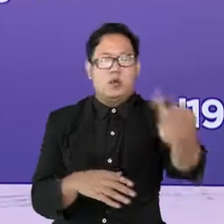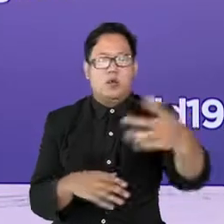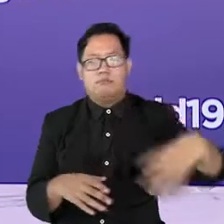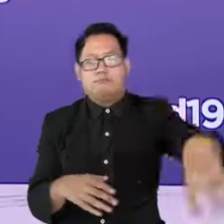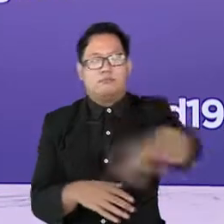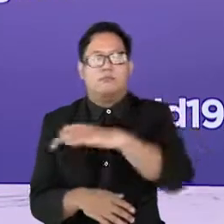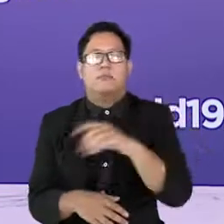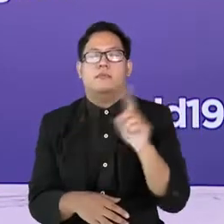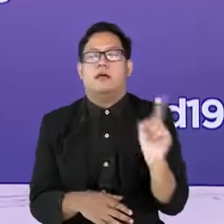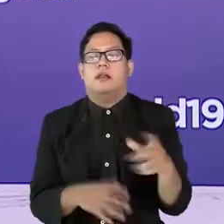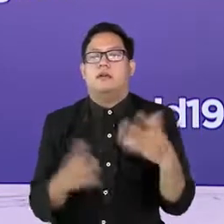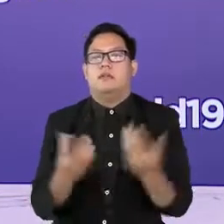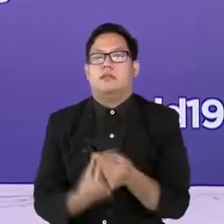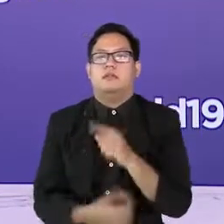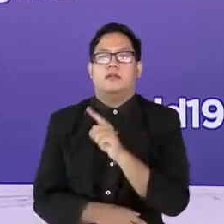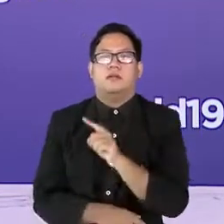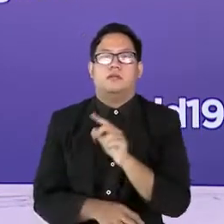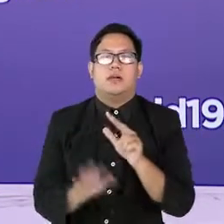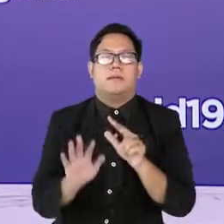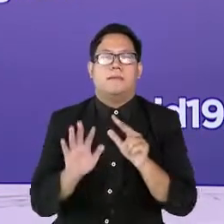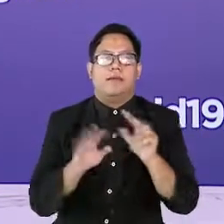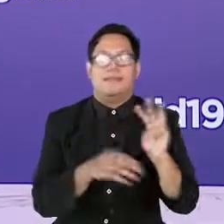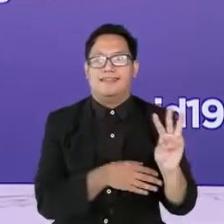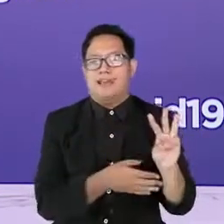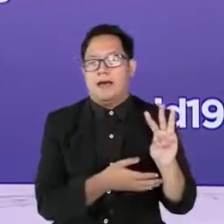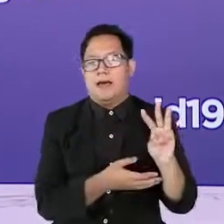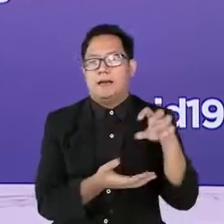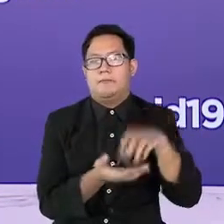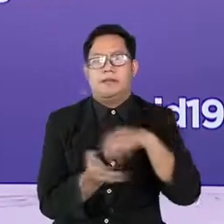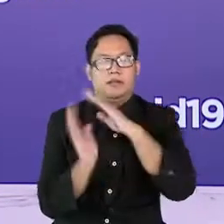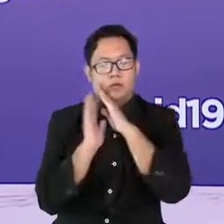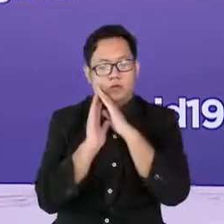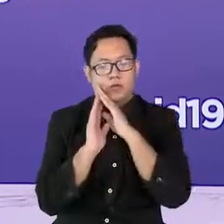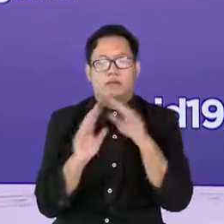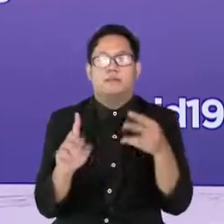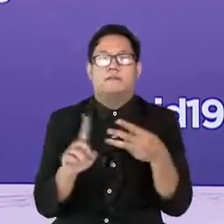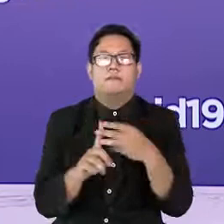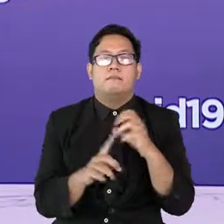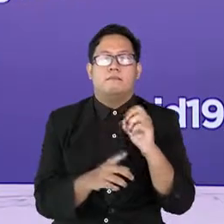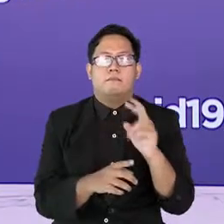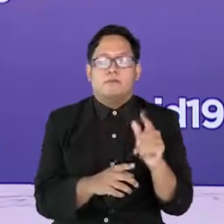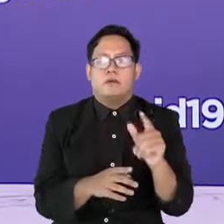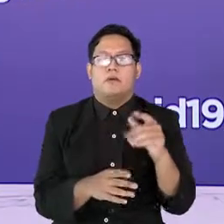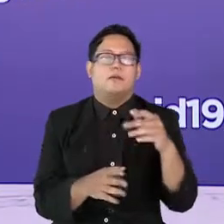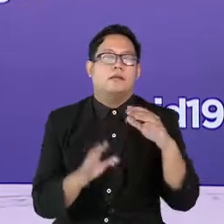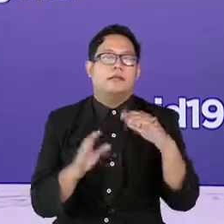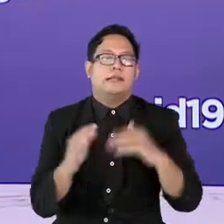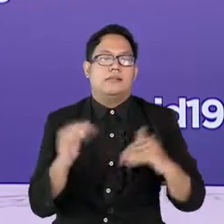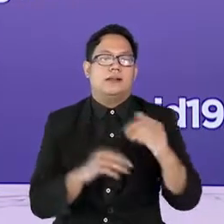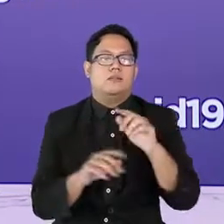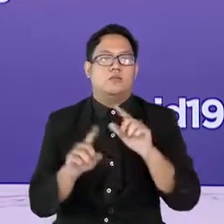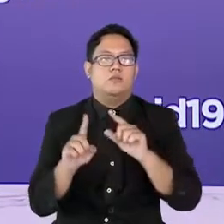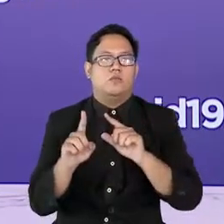40973 bet dengan persentase bor 27 persen per tanggal